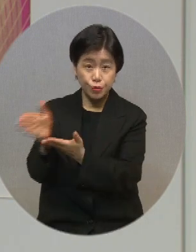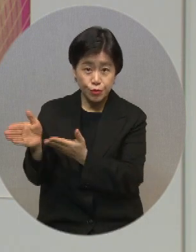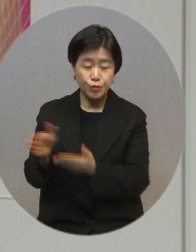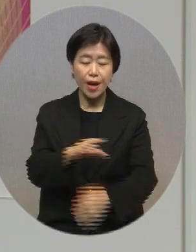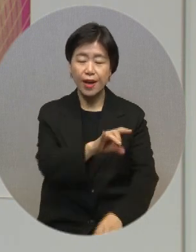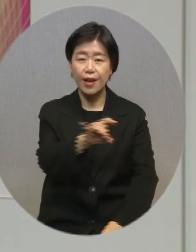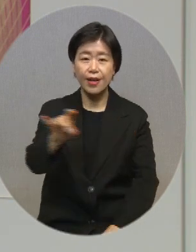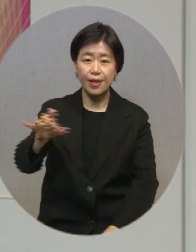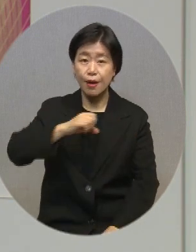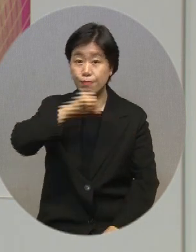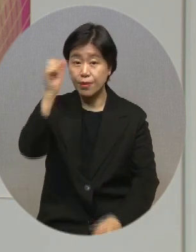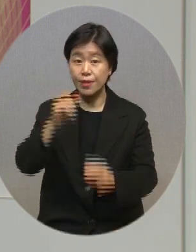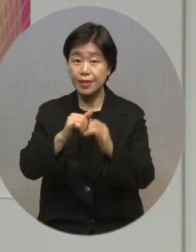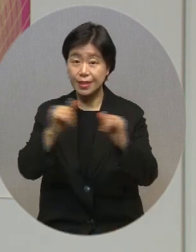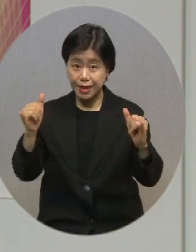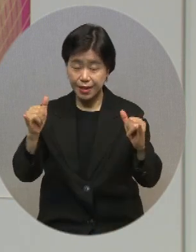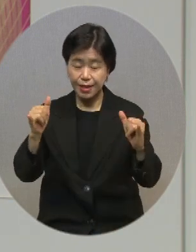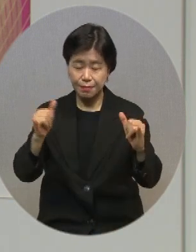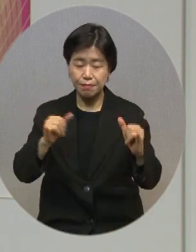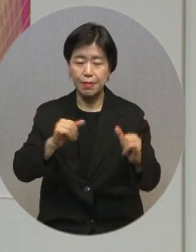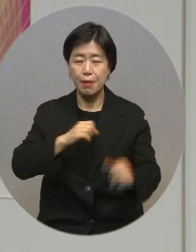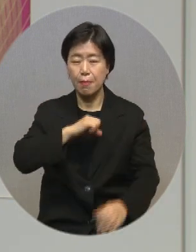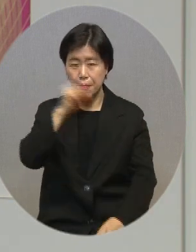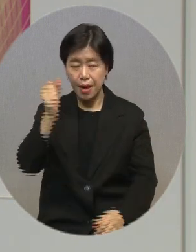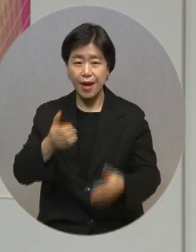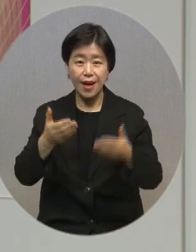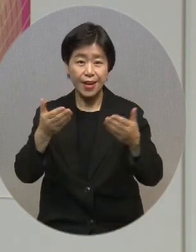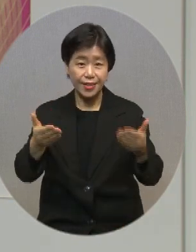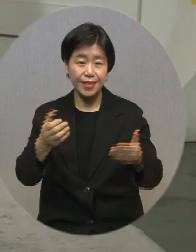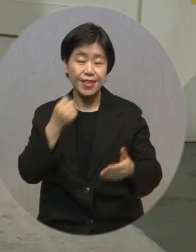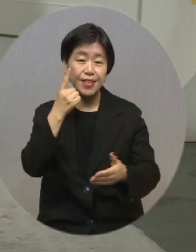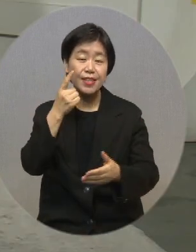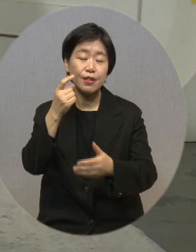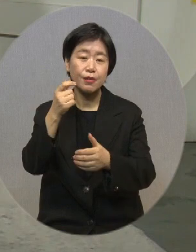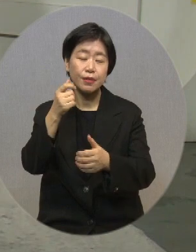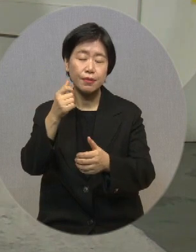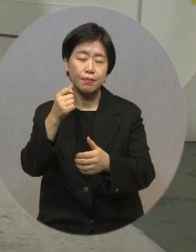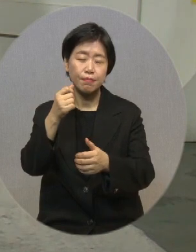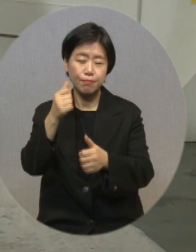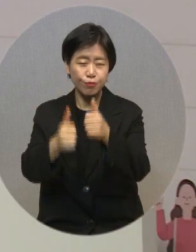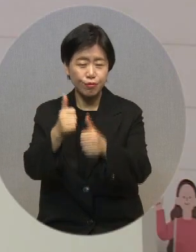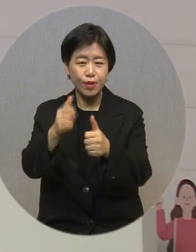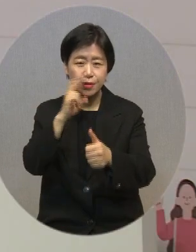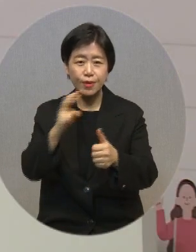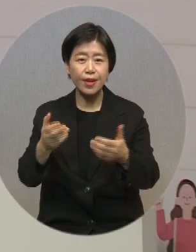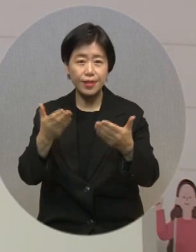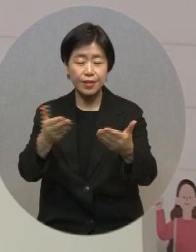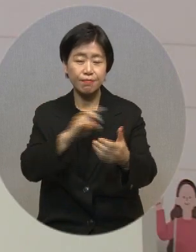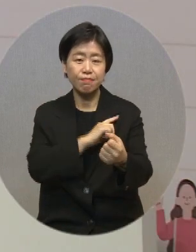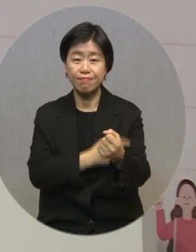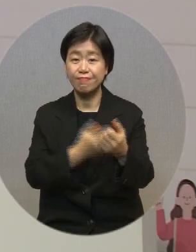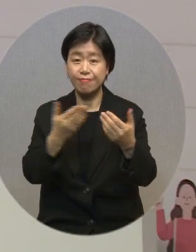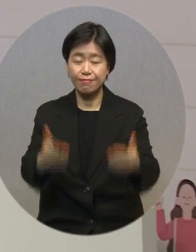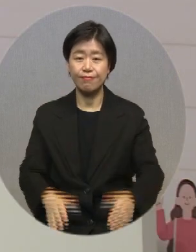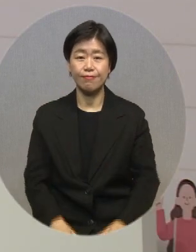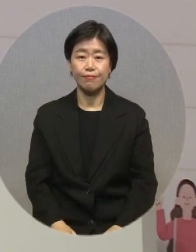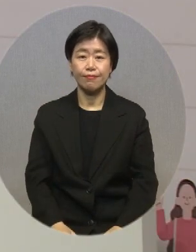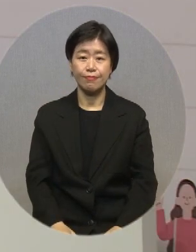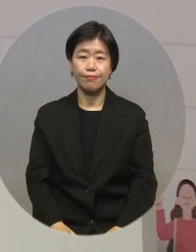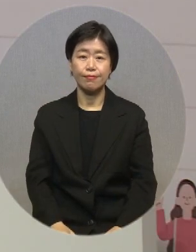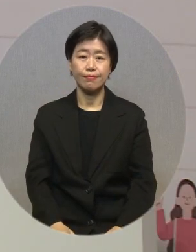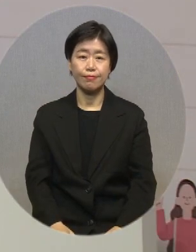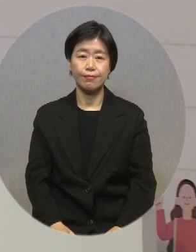뽑아서 월간 결선 출전 자격을 부여합니다. 부문별로 세 분씩 경연을 치러서 우승자 세 분을 뽑는